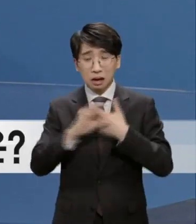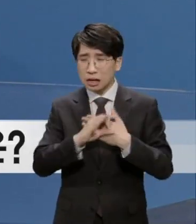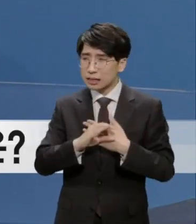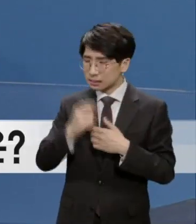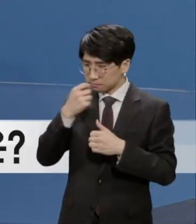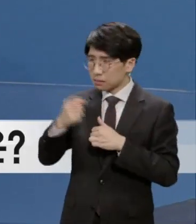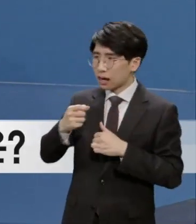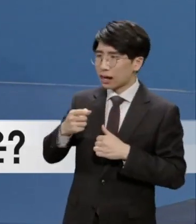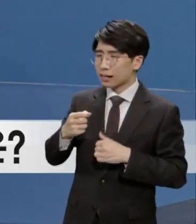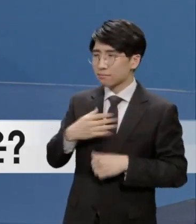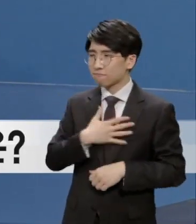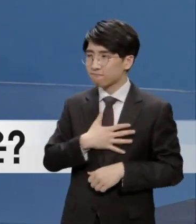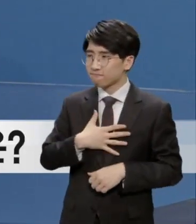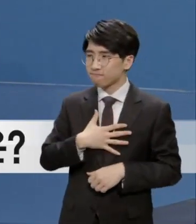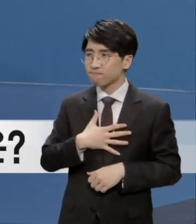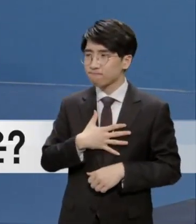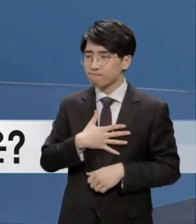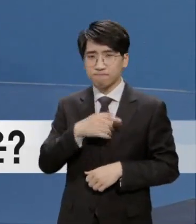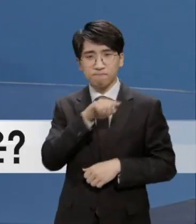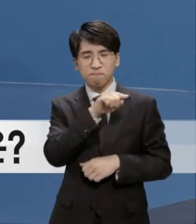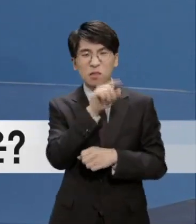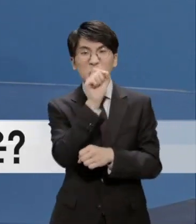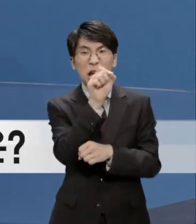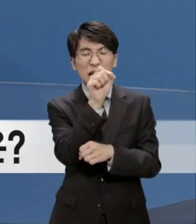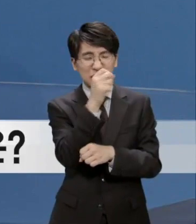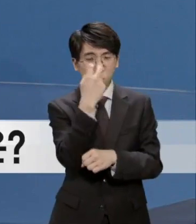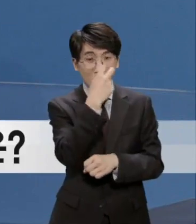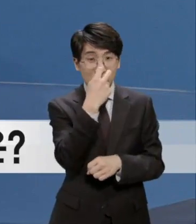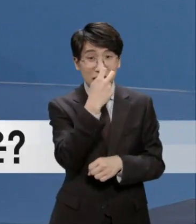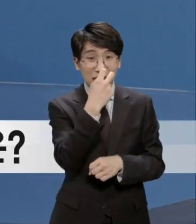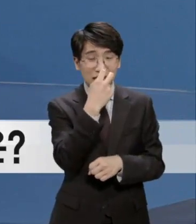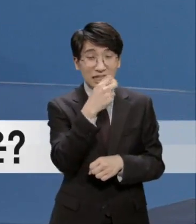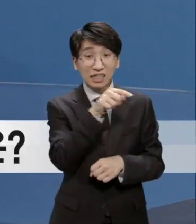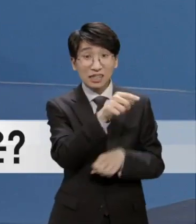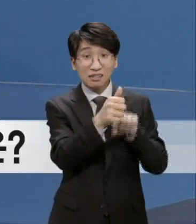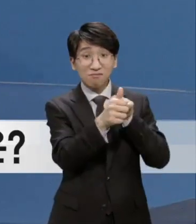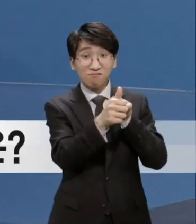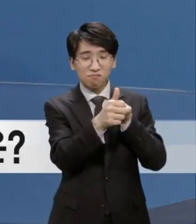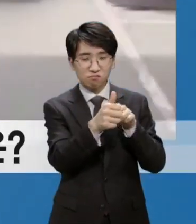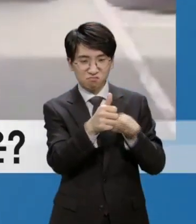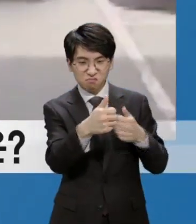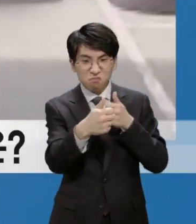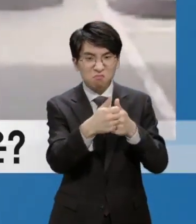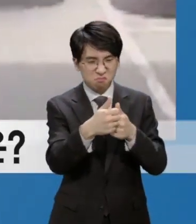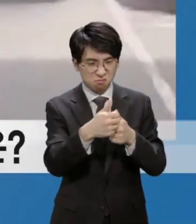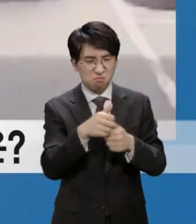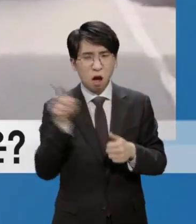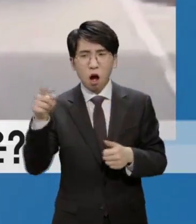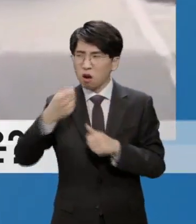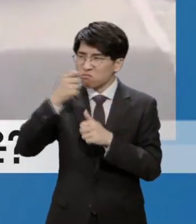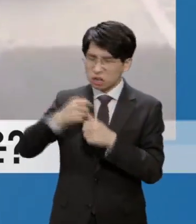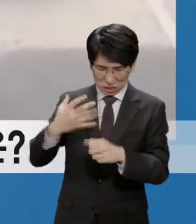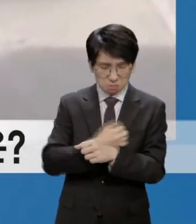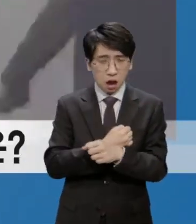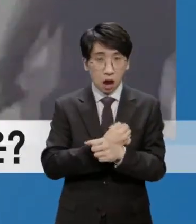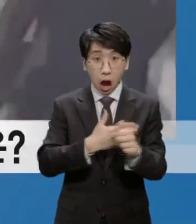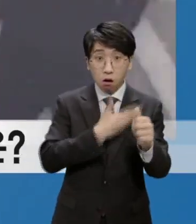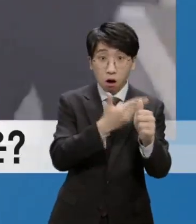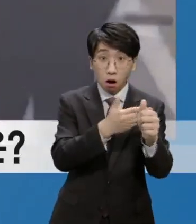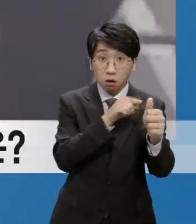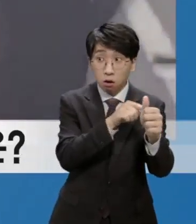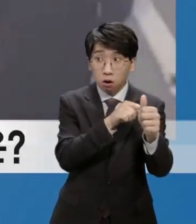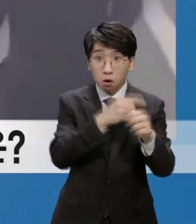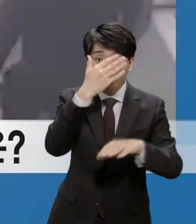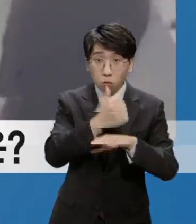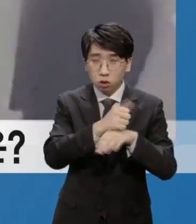하거나 그렇게 되면 관리소장이 회사한테 바로 연락을 해서 이분은 다음 계약은 연장 안 되는 경우가 되게 많거든요. 네. 그렇다 보니까